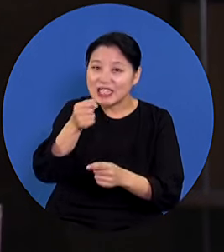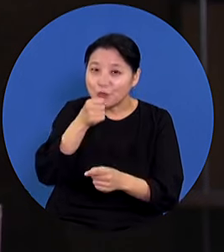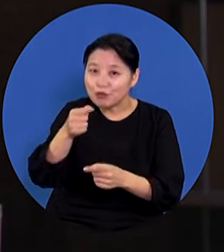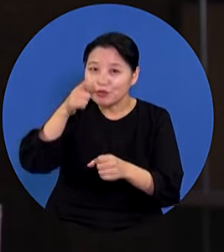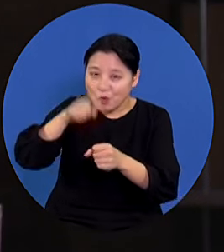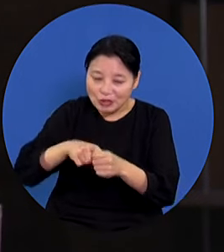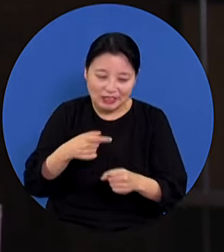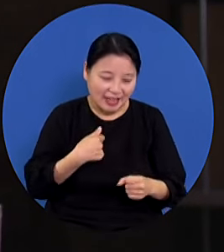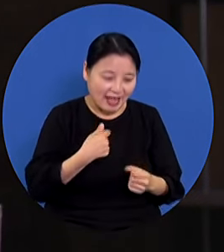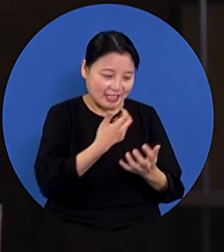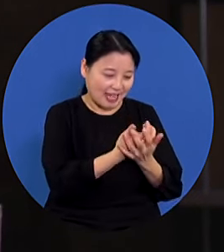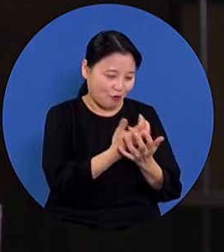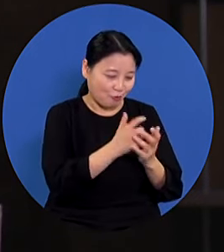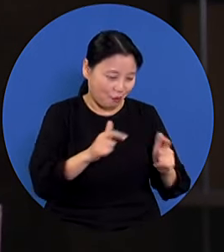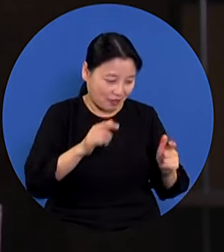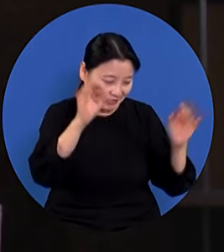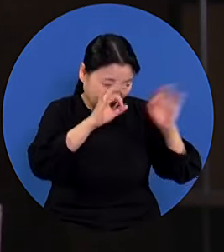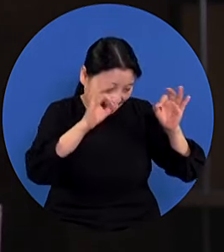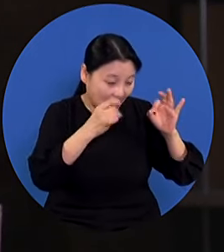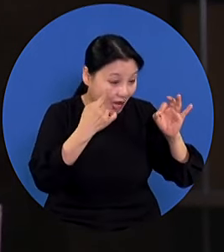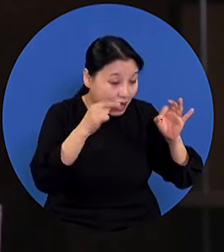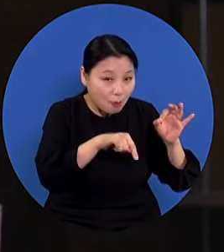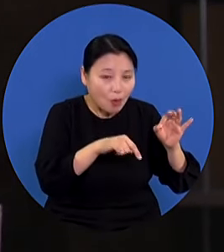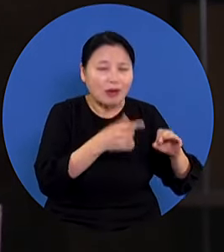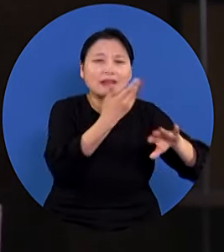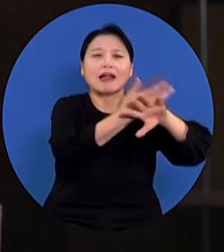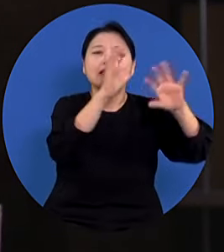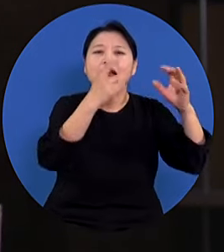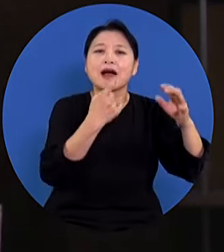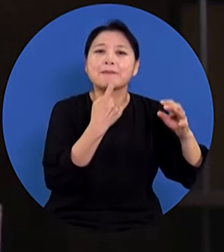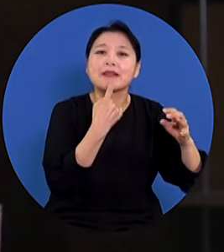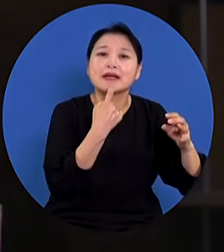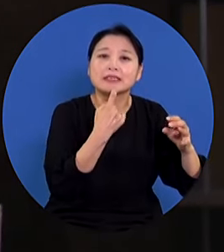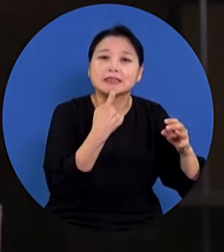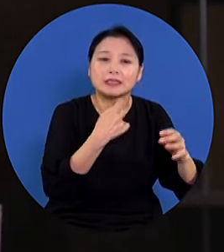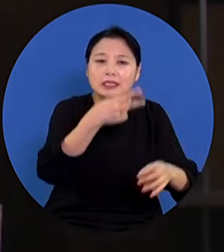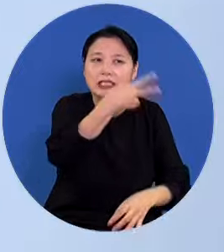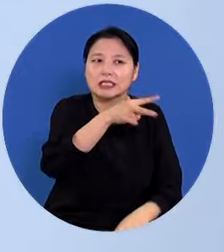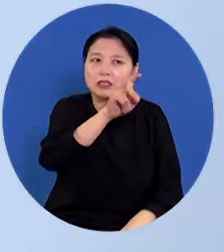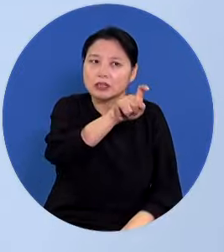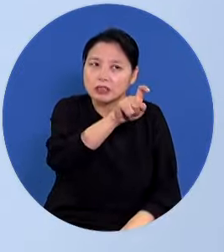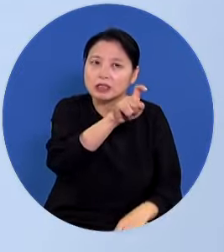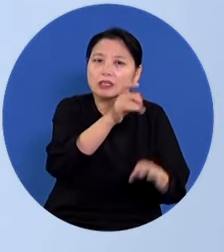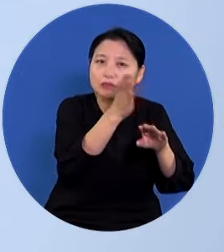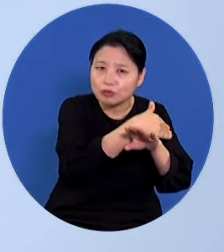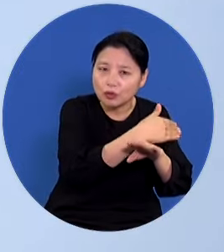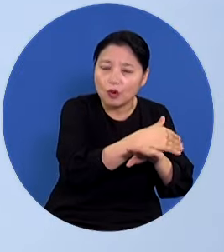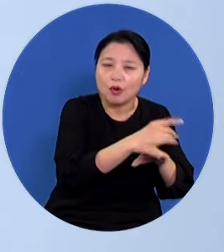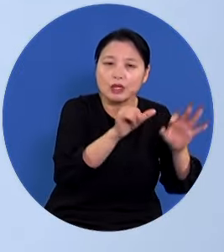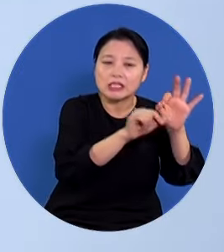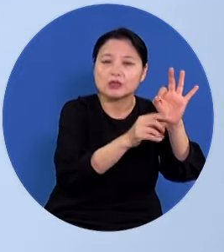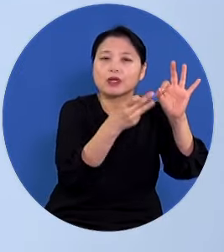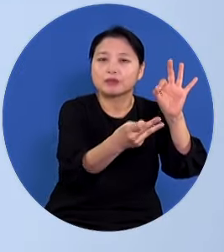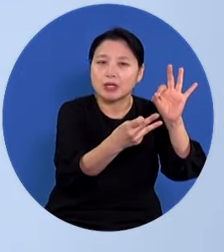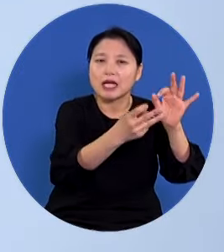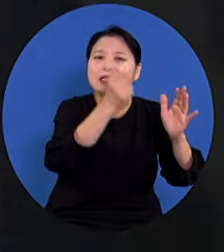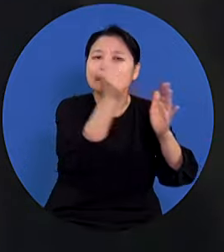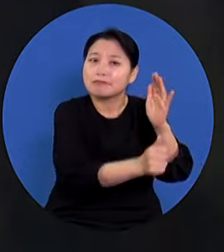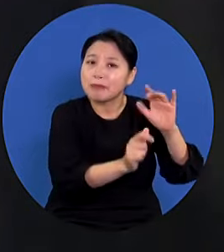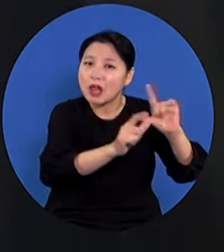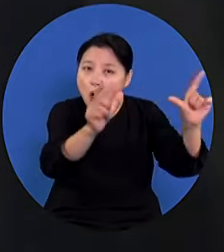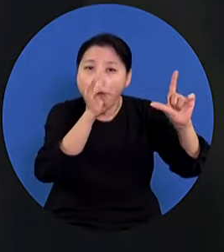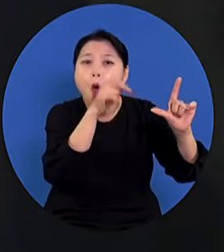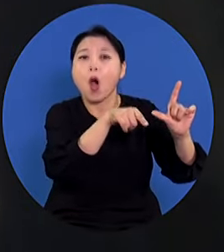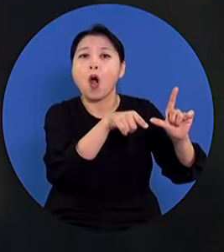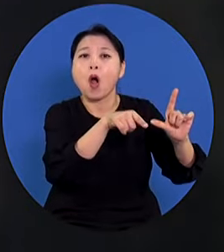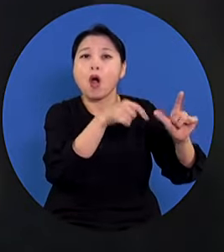찾아보니까 해외에도 예를 들면 핀란드는 2010년부터 매년 10월 13일을 실패의